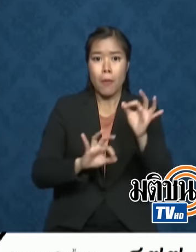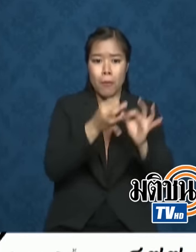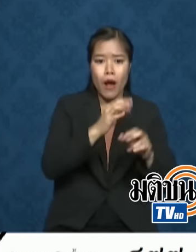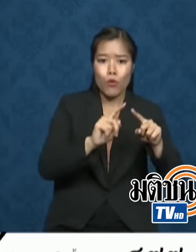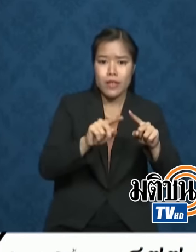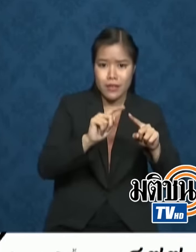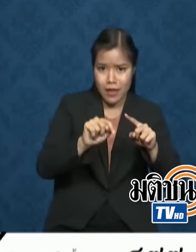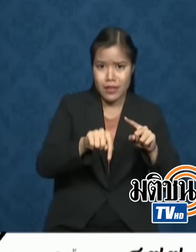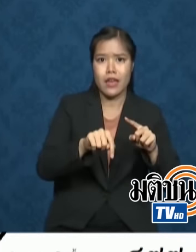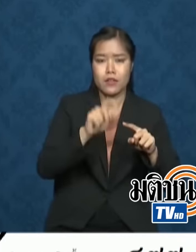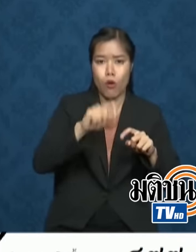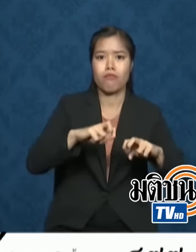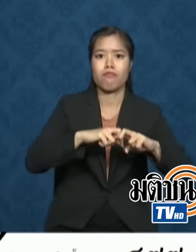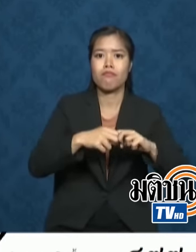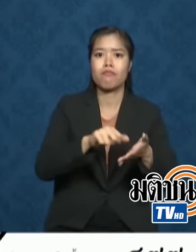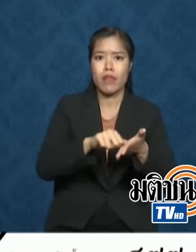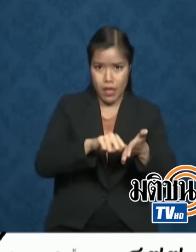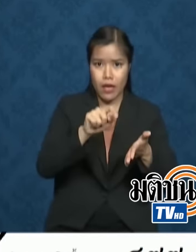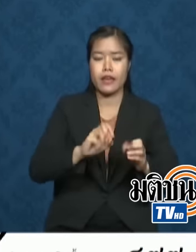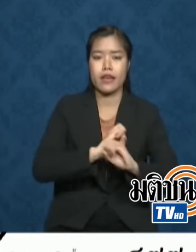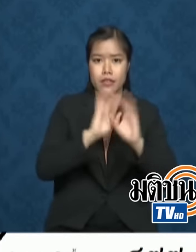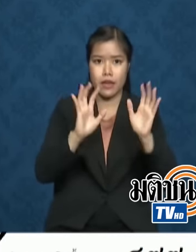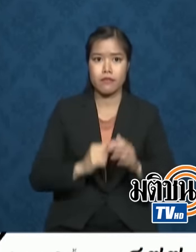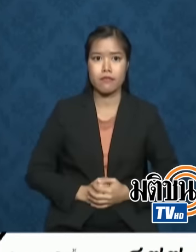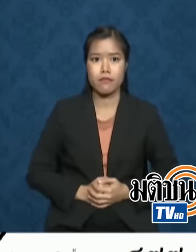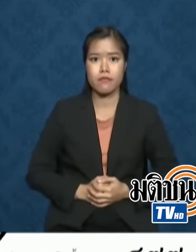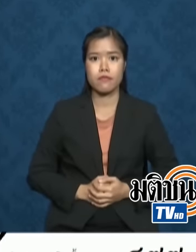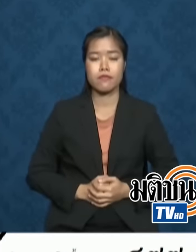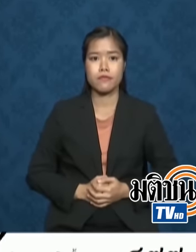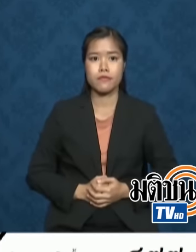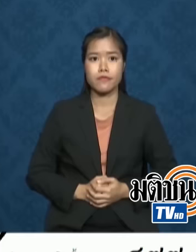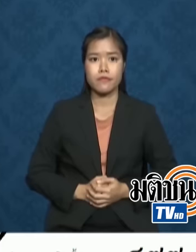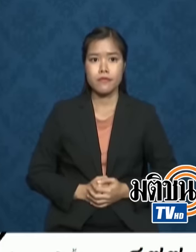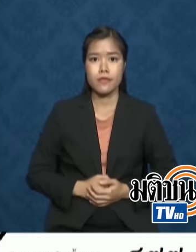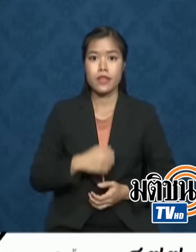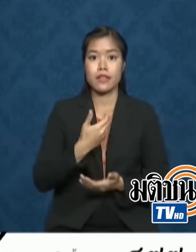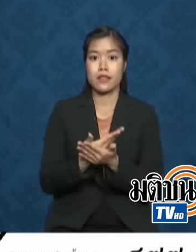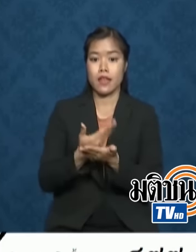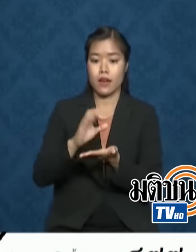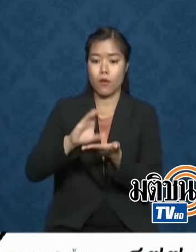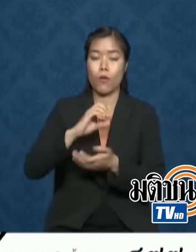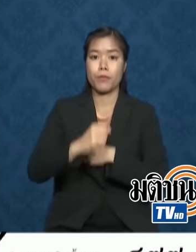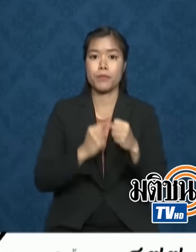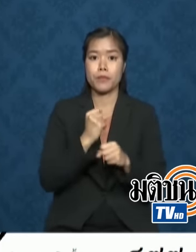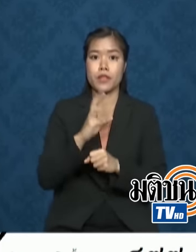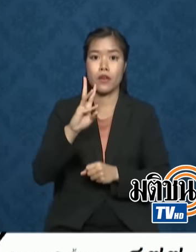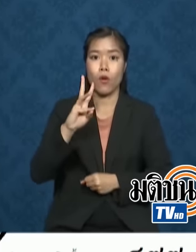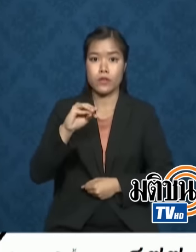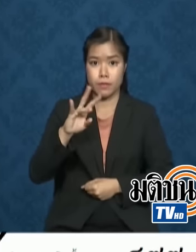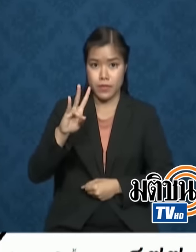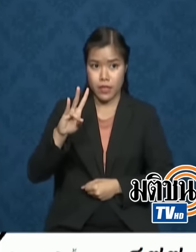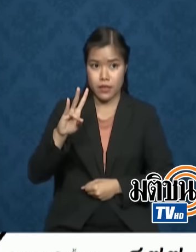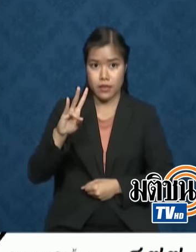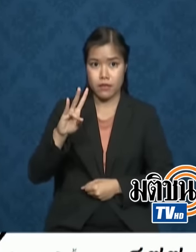รที่มันชัดเจนอ่ะการศึกษาชัดเราไปดูงบประมาณ67กันตรงจุดเลยครับลดการเผาทำปุ๋